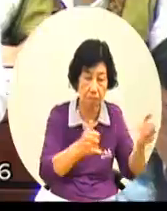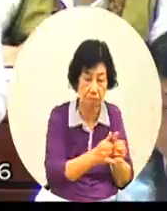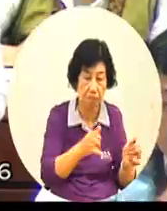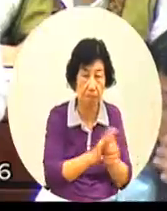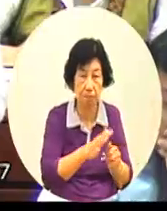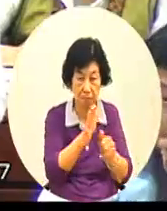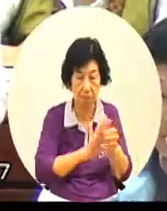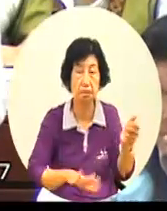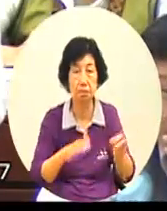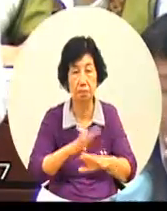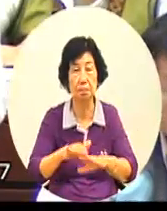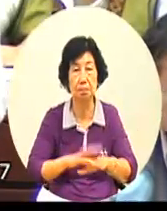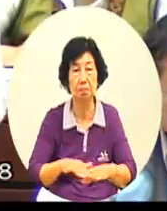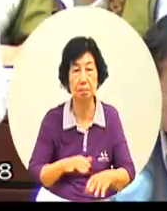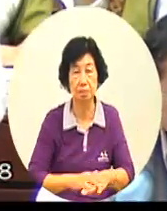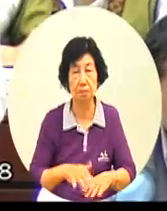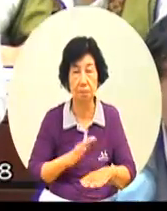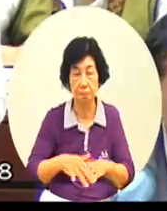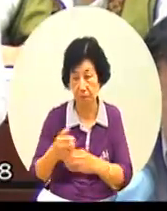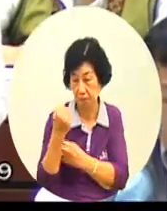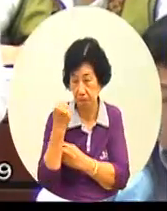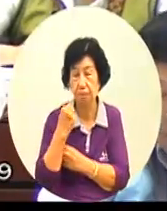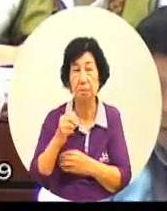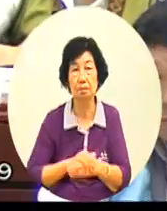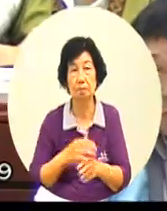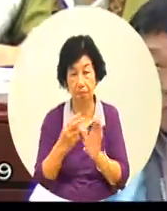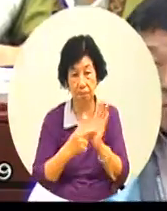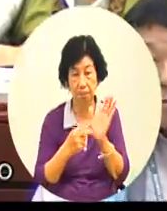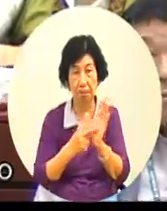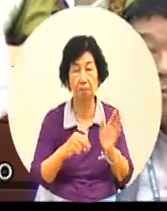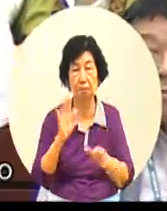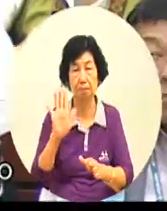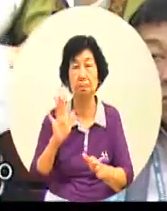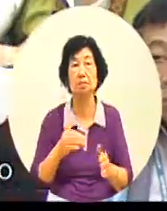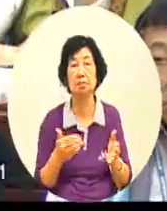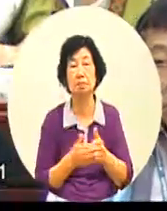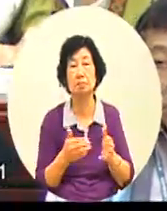力。我想以上做说明啊，谢谢。